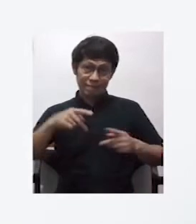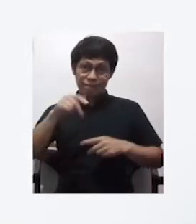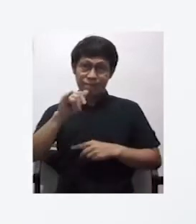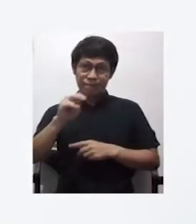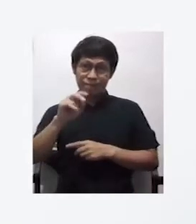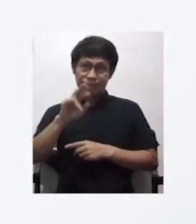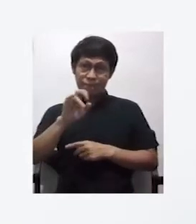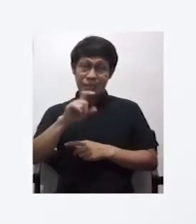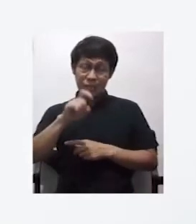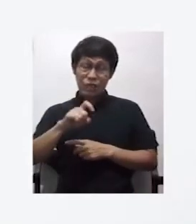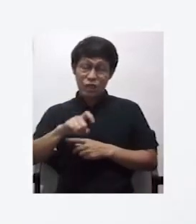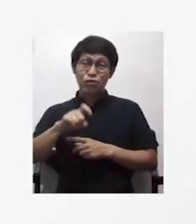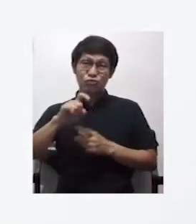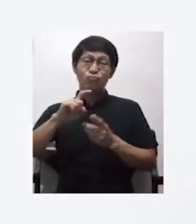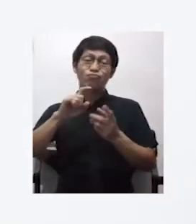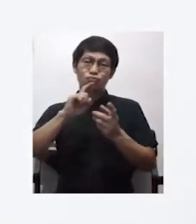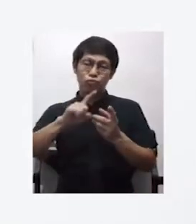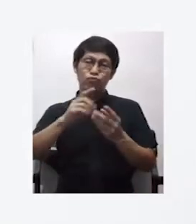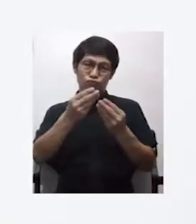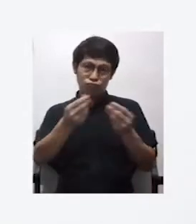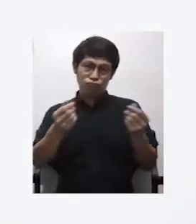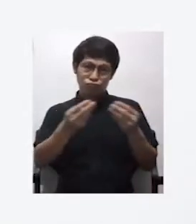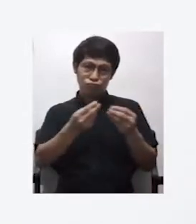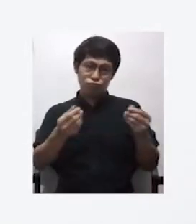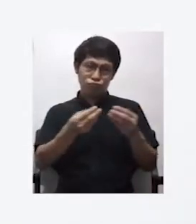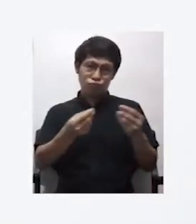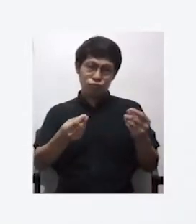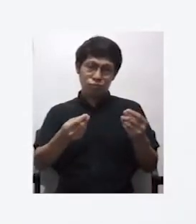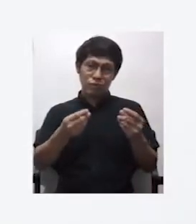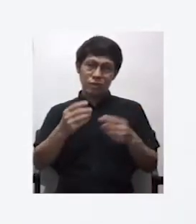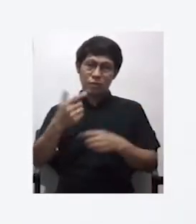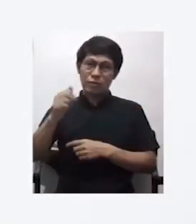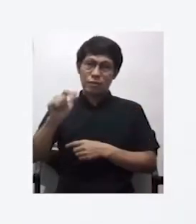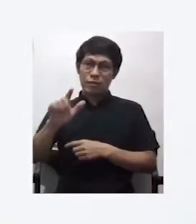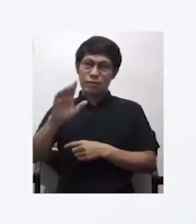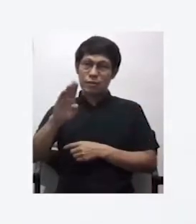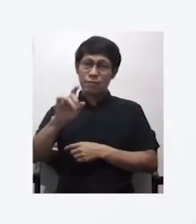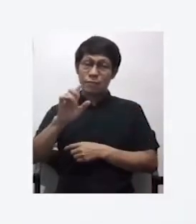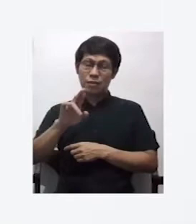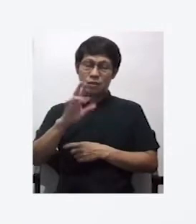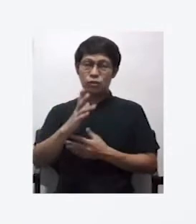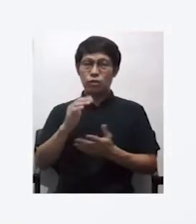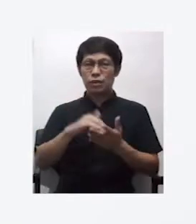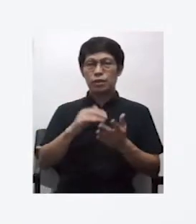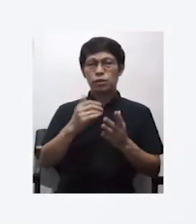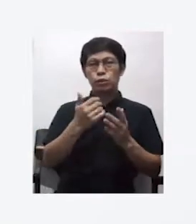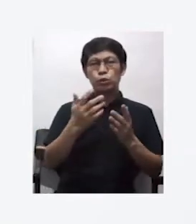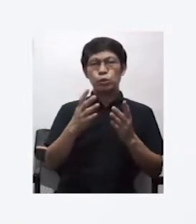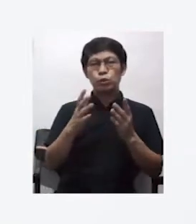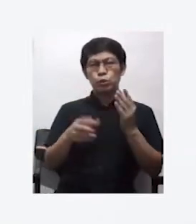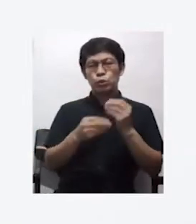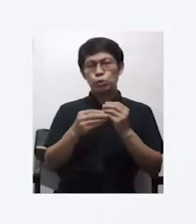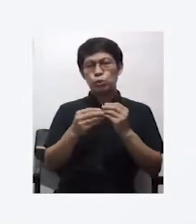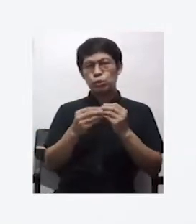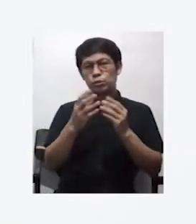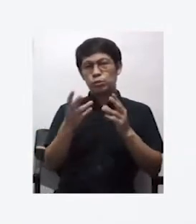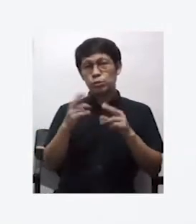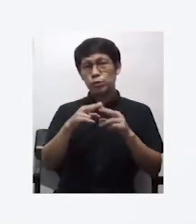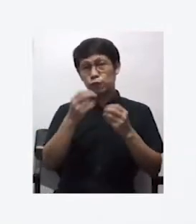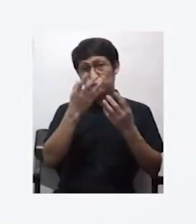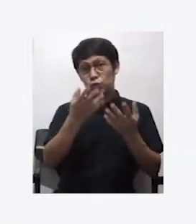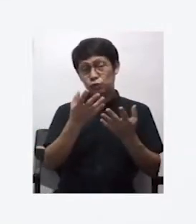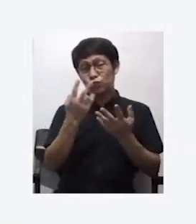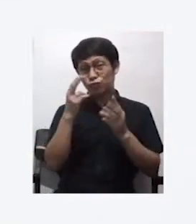ng cholecystitis ay maaaring bumalik pagkatapos uminom ng pain reliever. Kaya dapat malunasan